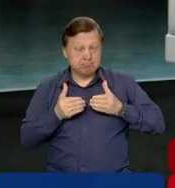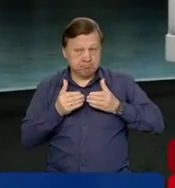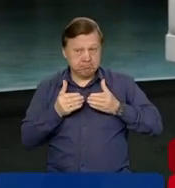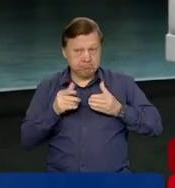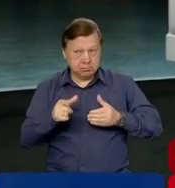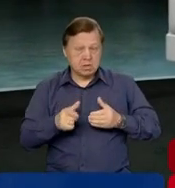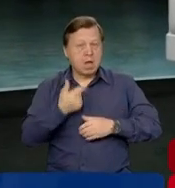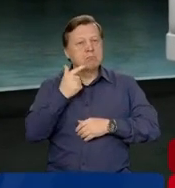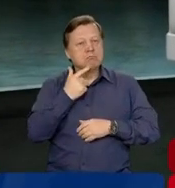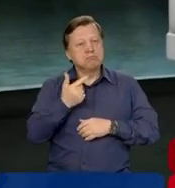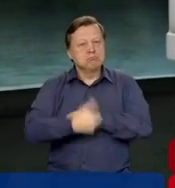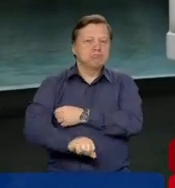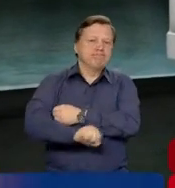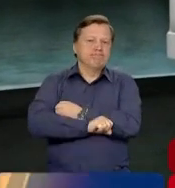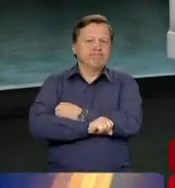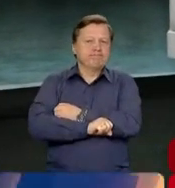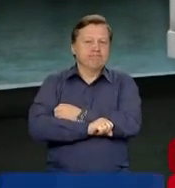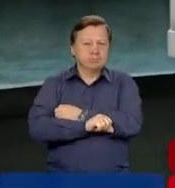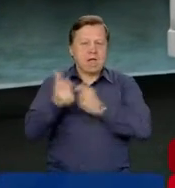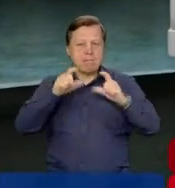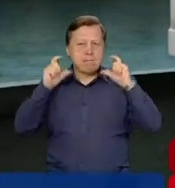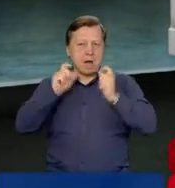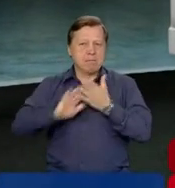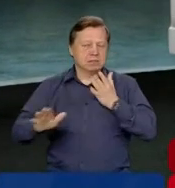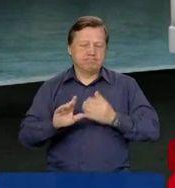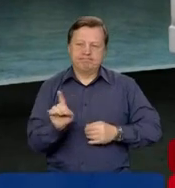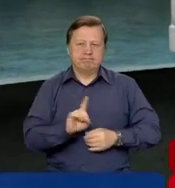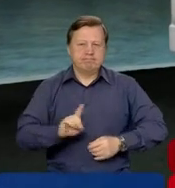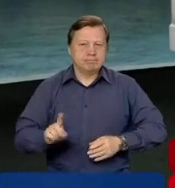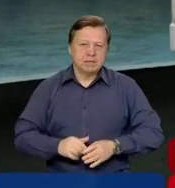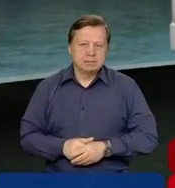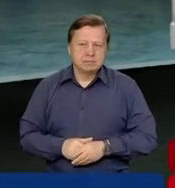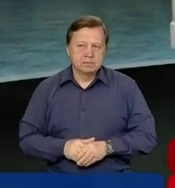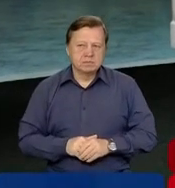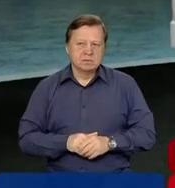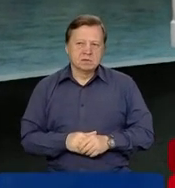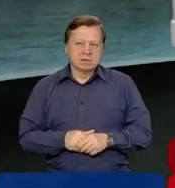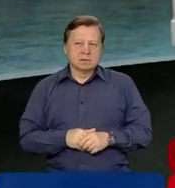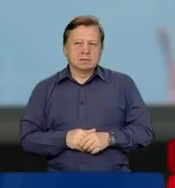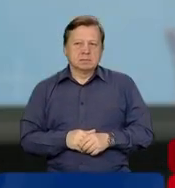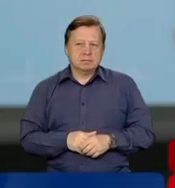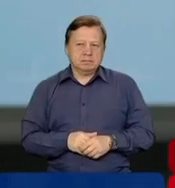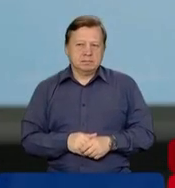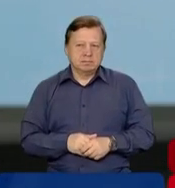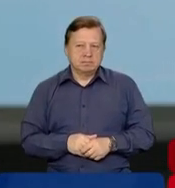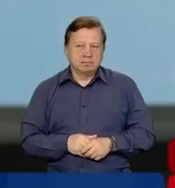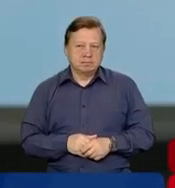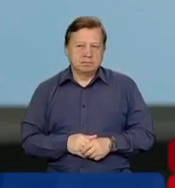jest alternatywą. Pamiętajmy, że ona ma no przecież bardzo duży